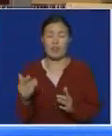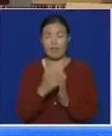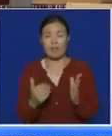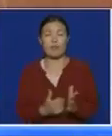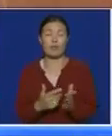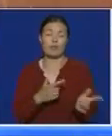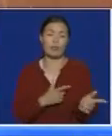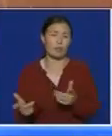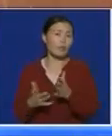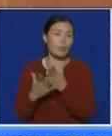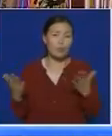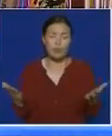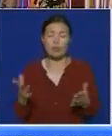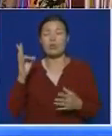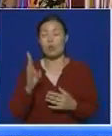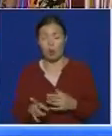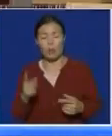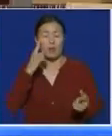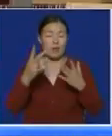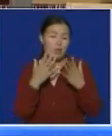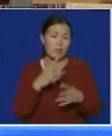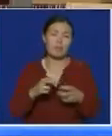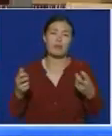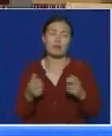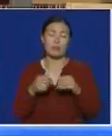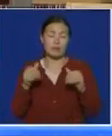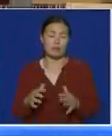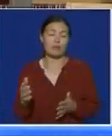нұсқаулықтар, пікір алмасу сияқты бірқатар мәселелер шешімін табады деп есептейміз.